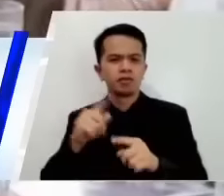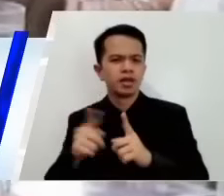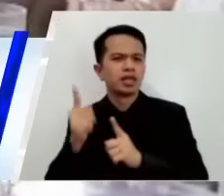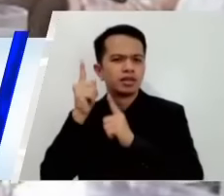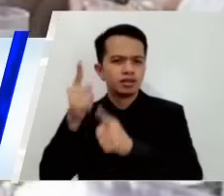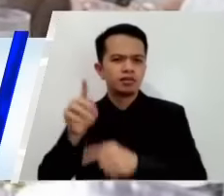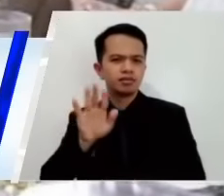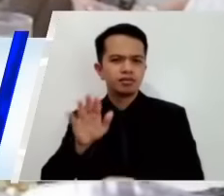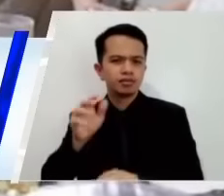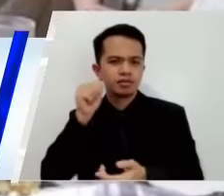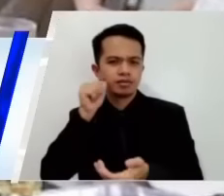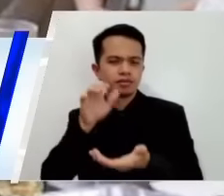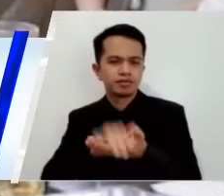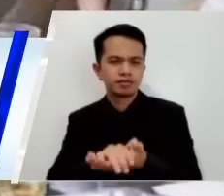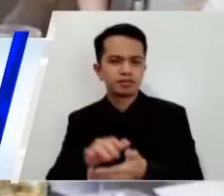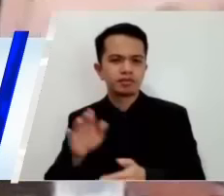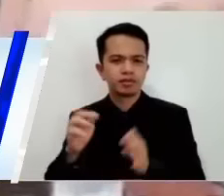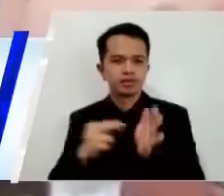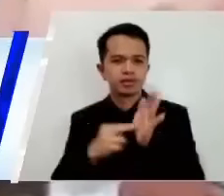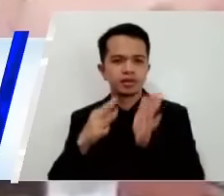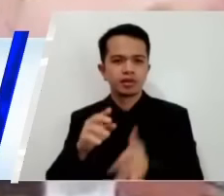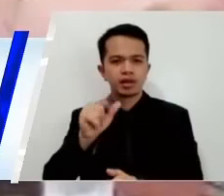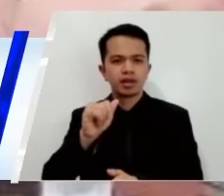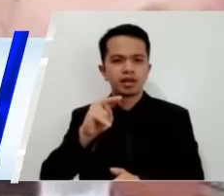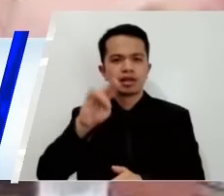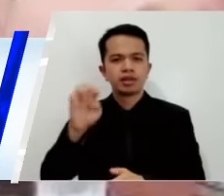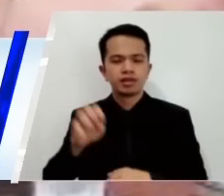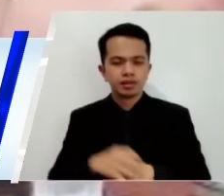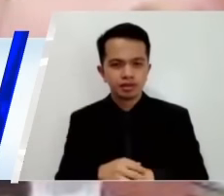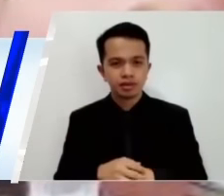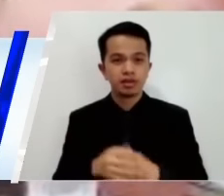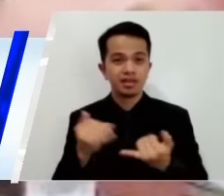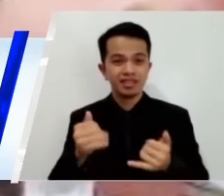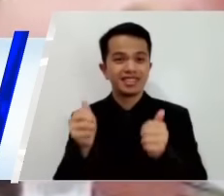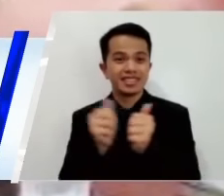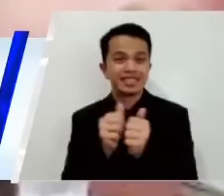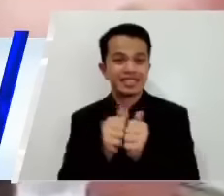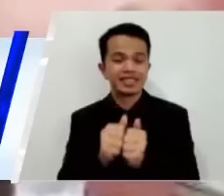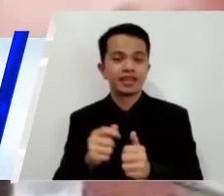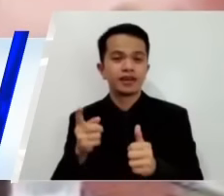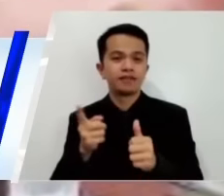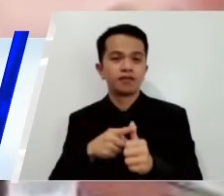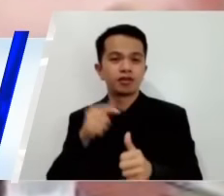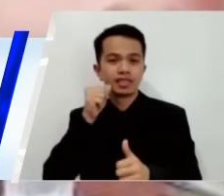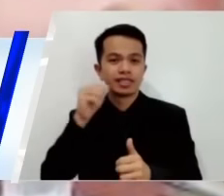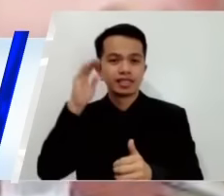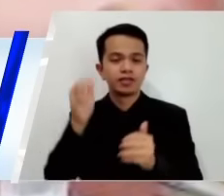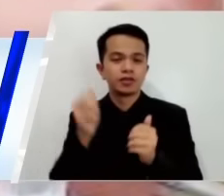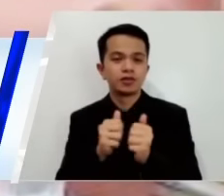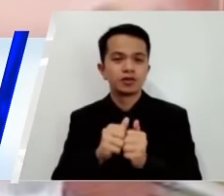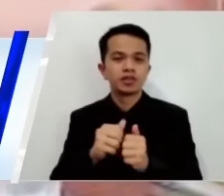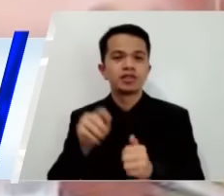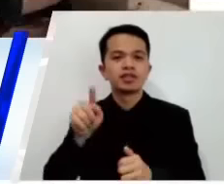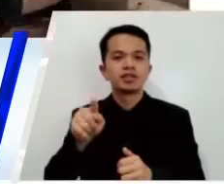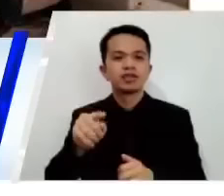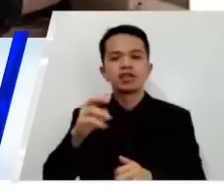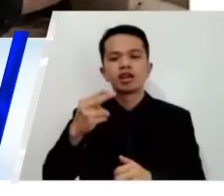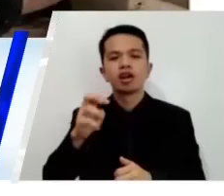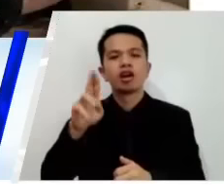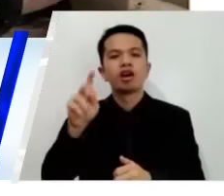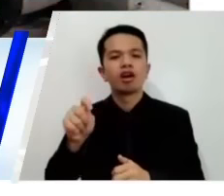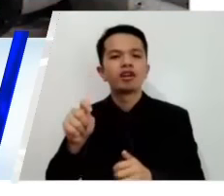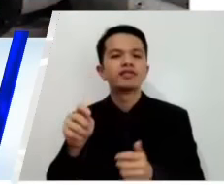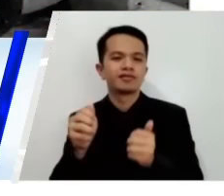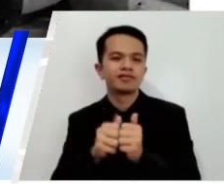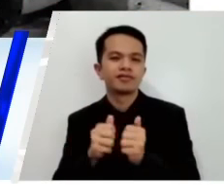District Representative Lani Mercado Revilla. Katabi naman ang First Lady ang may bahay ni Cheese na si Heart Evangelista. Naroon